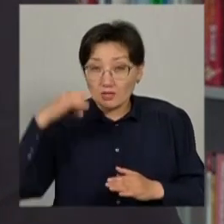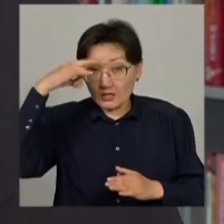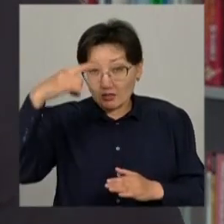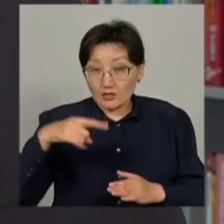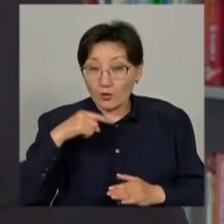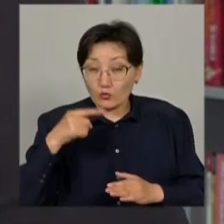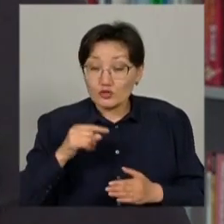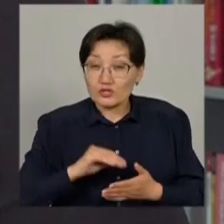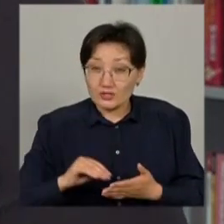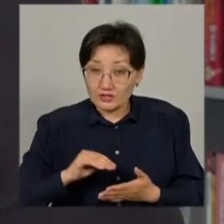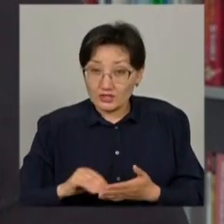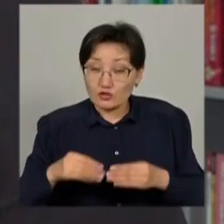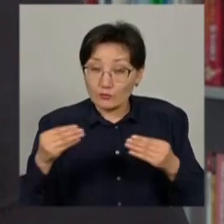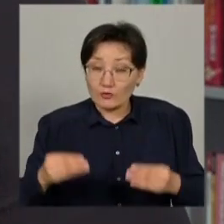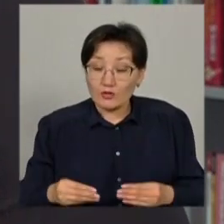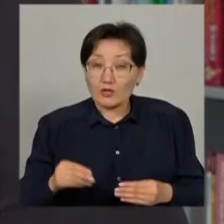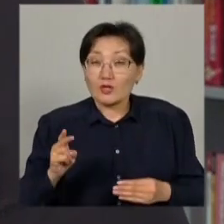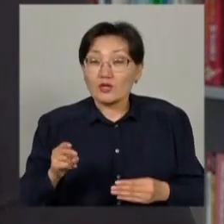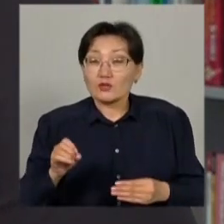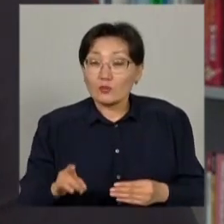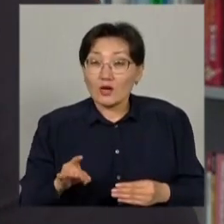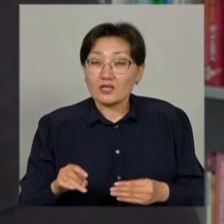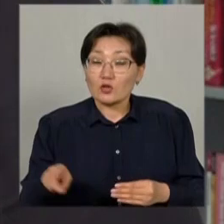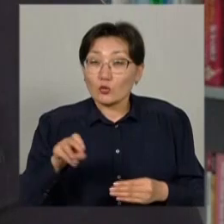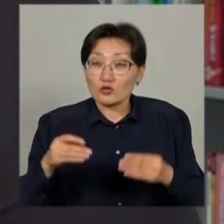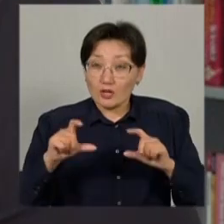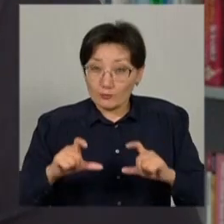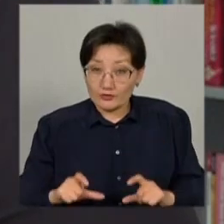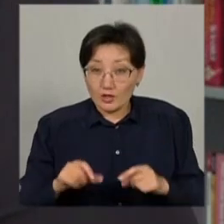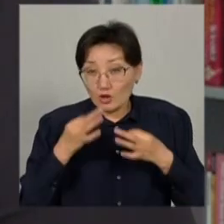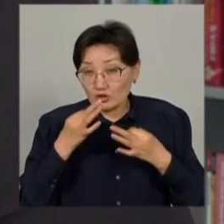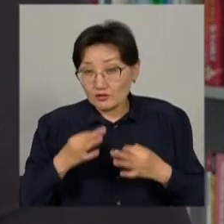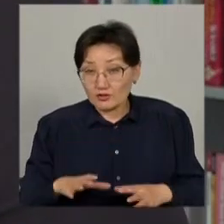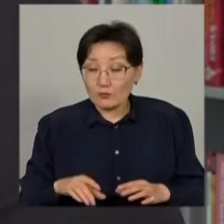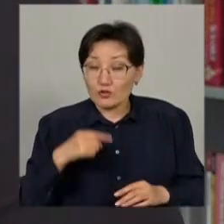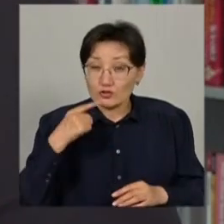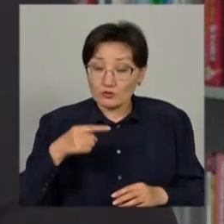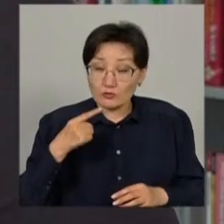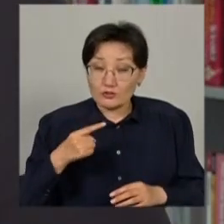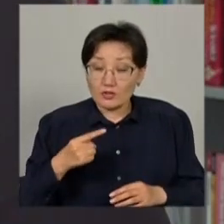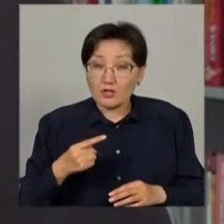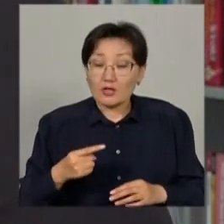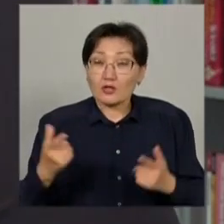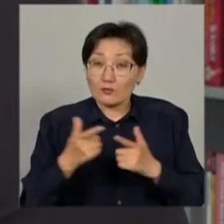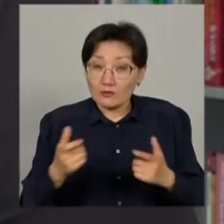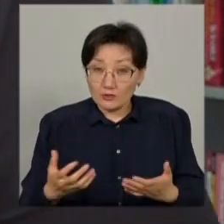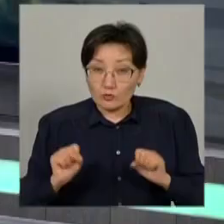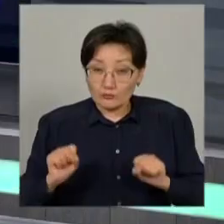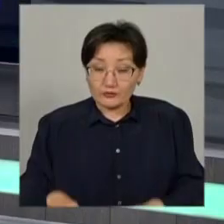тілінде QR-ды басқаннан кейін кез келген тілінде қол жетімді.